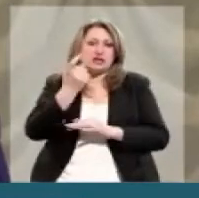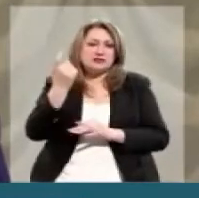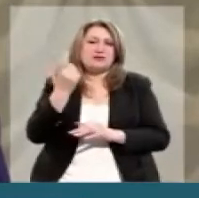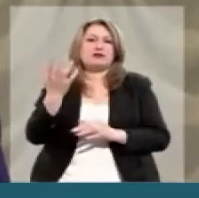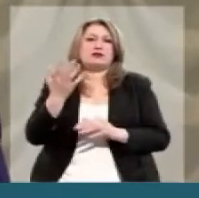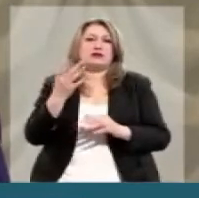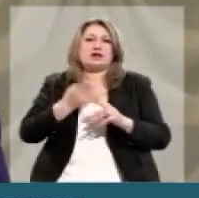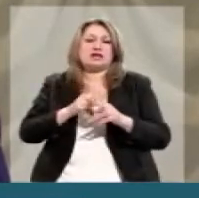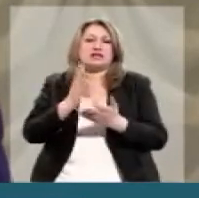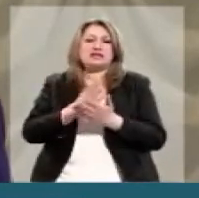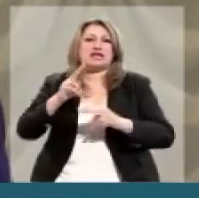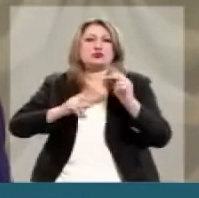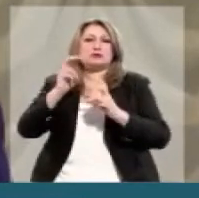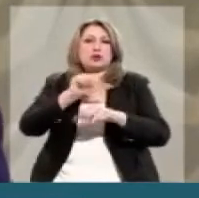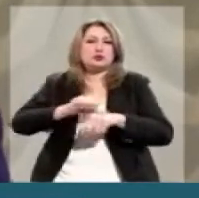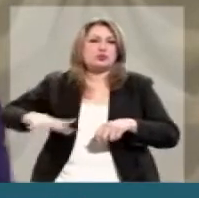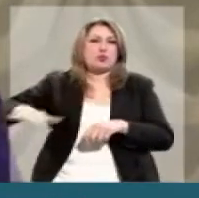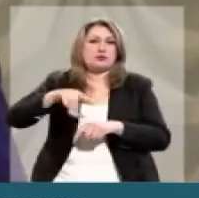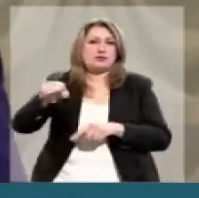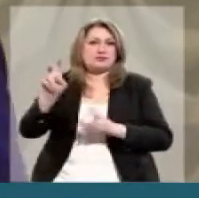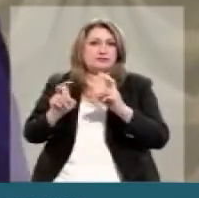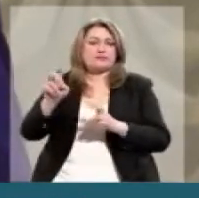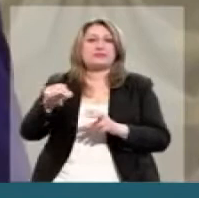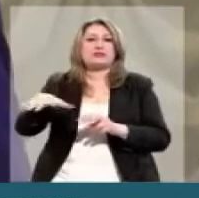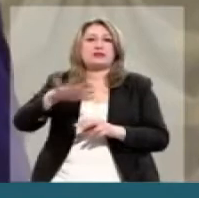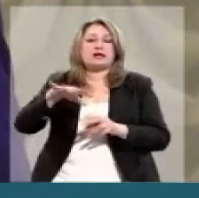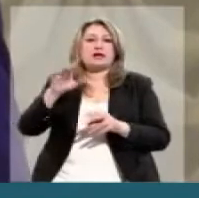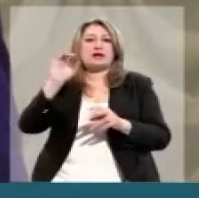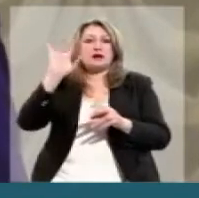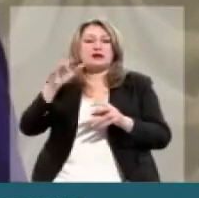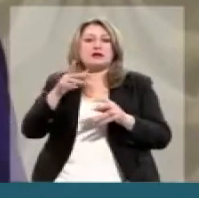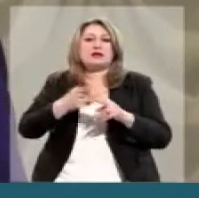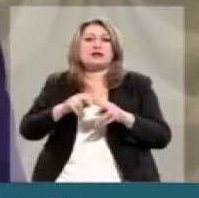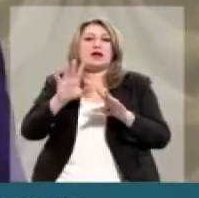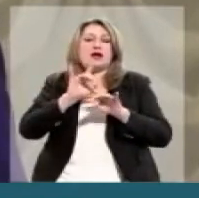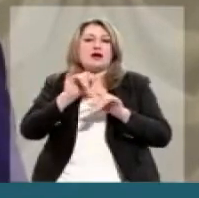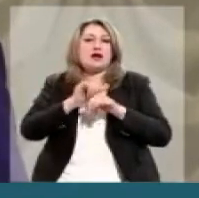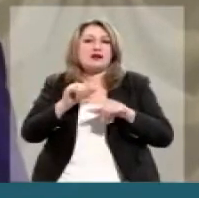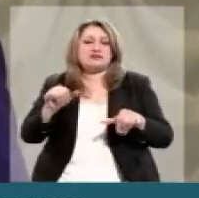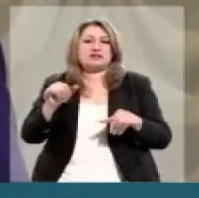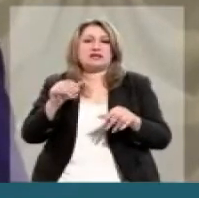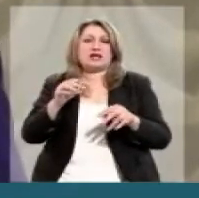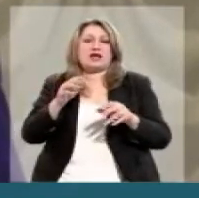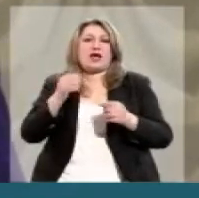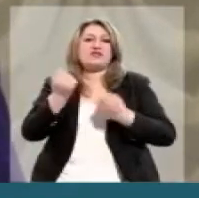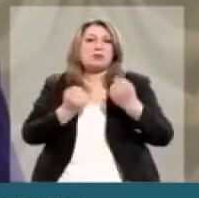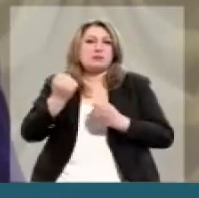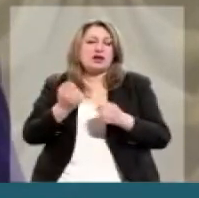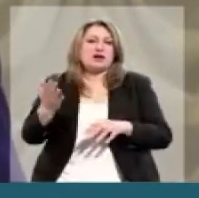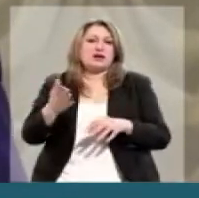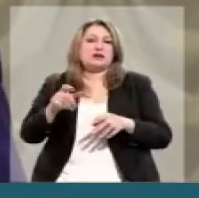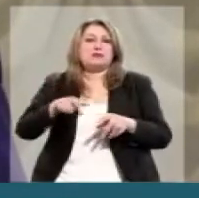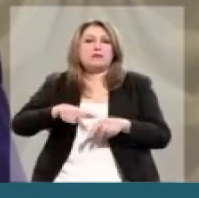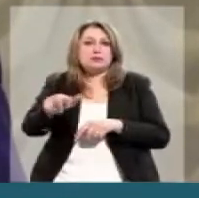функционирует индустриальная зона. Одним из преимуществ индустриальной зоны является прилегающая развитая сеть автомобильных и железнодорожных